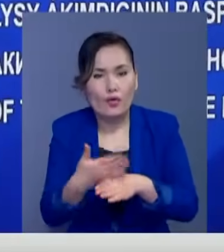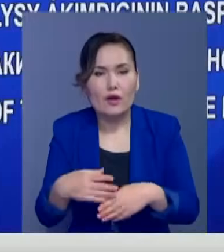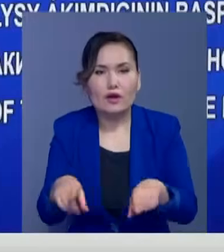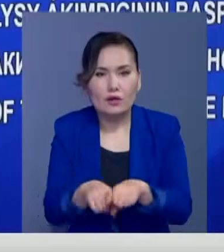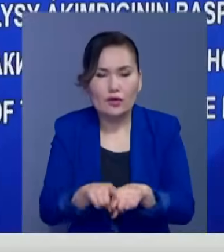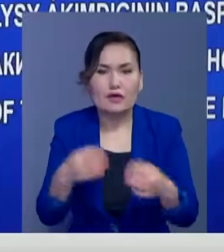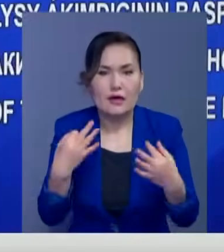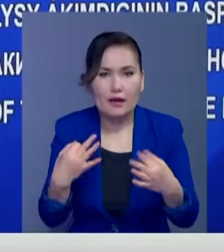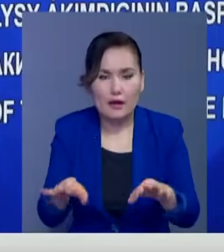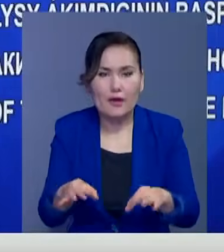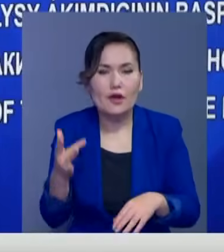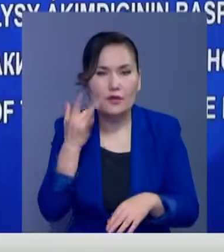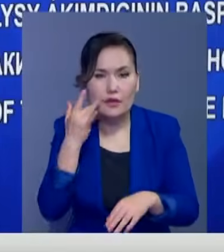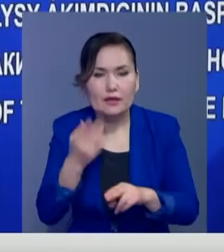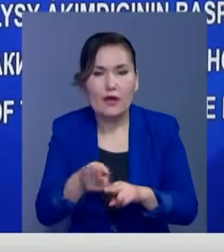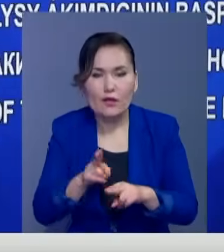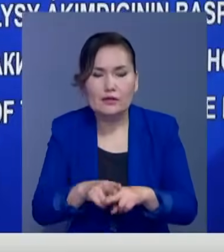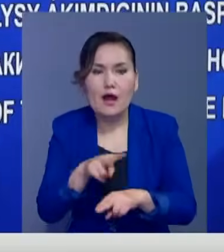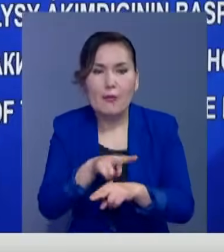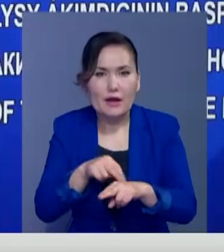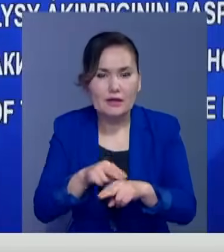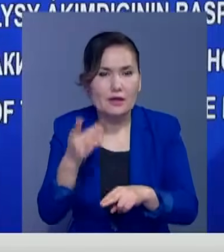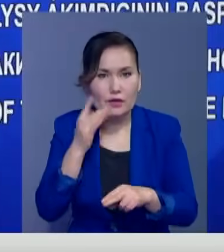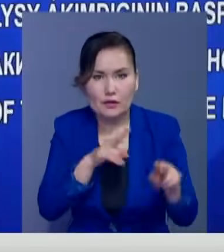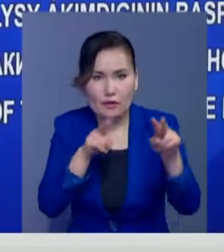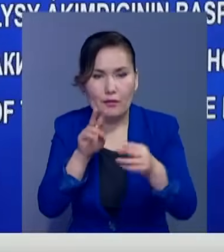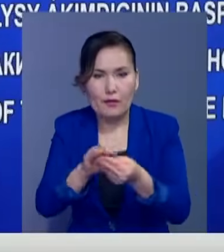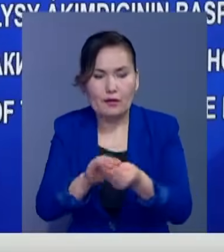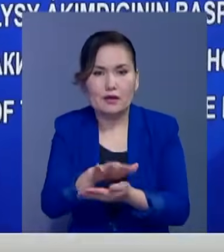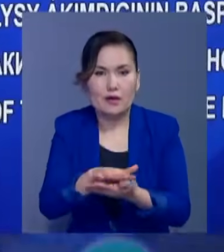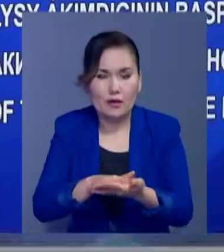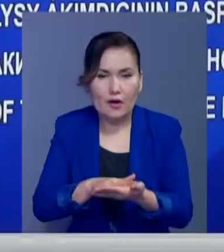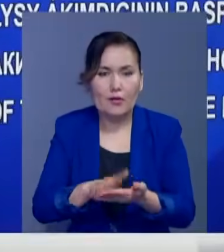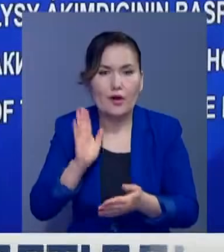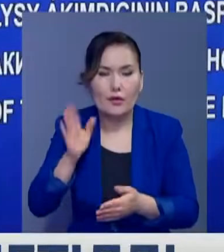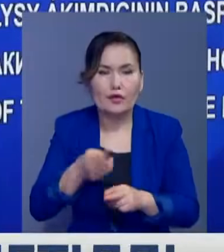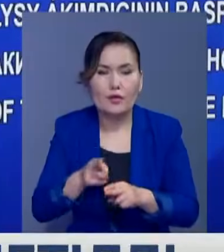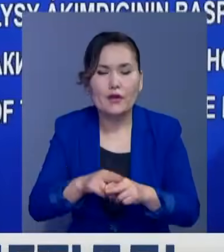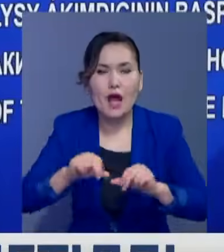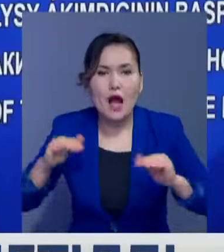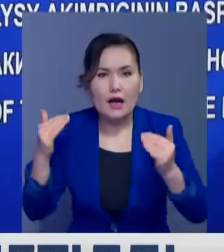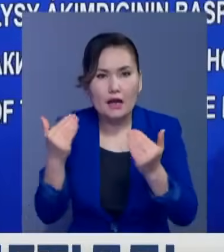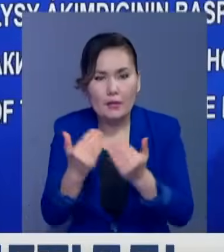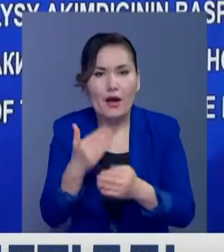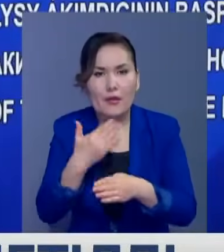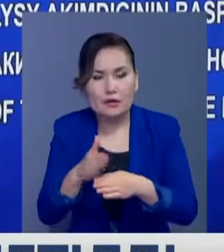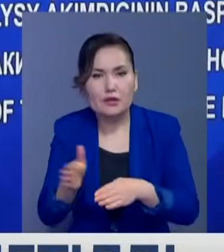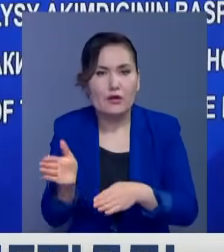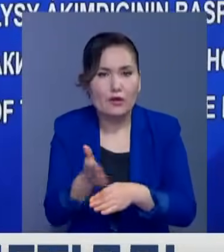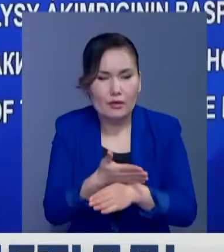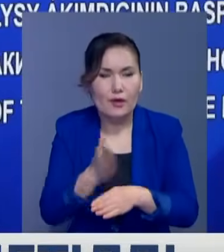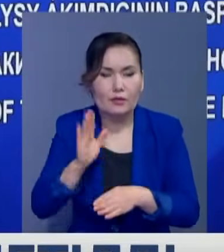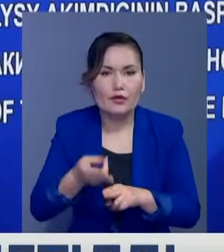мақсатында патрульдеуді күшейтуі тиіс. Карантин тәртібін жеңілдетудің енгізілуіне және ауа райы